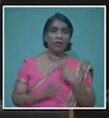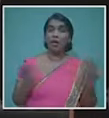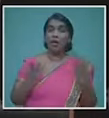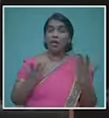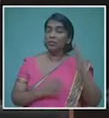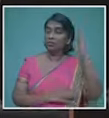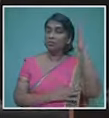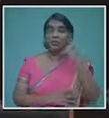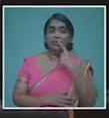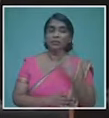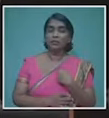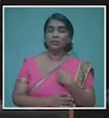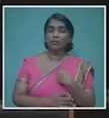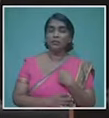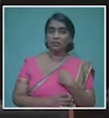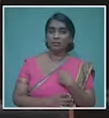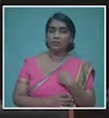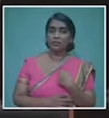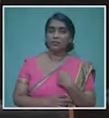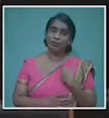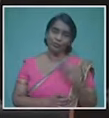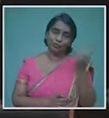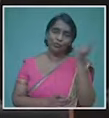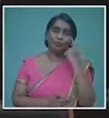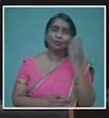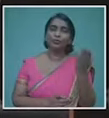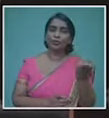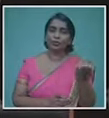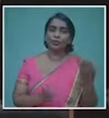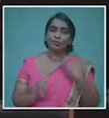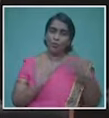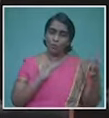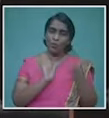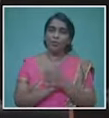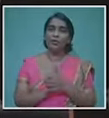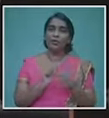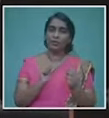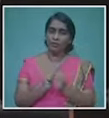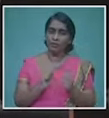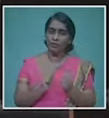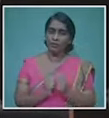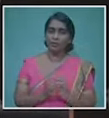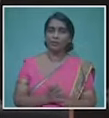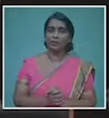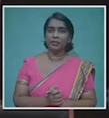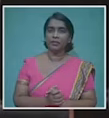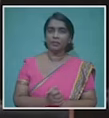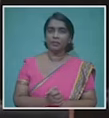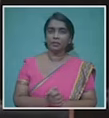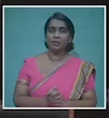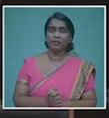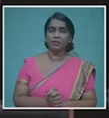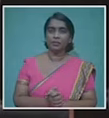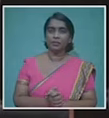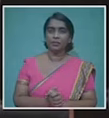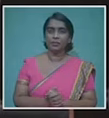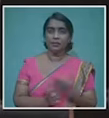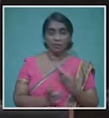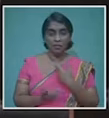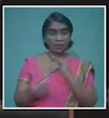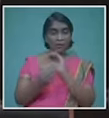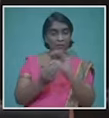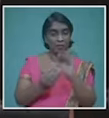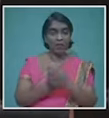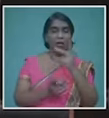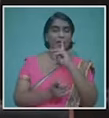නැහැ කියලා. මම මේ අය දන්නවනේ. මේ අය එක්ක මම වැඩ කරලා තියෙනවනේ. මම අය ආරක්ෂා කරේ. මටයි